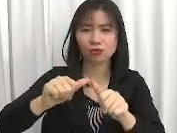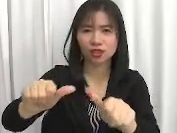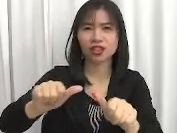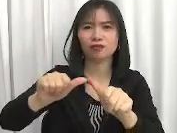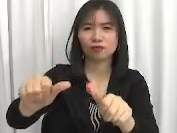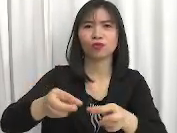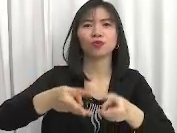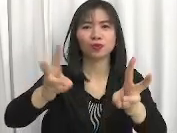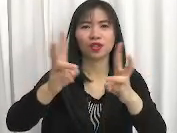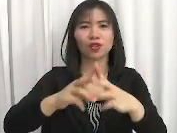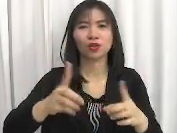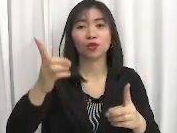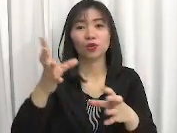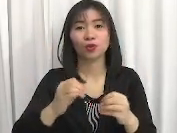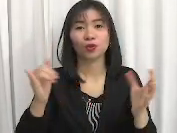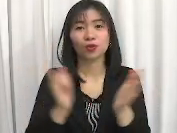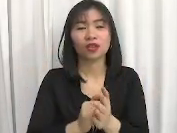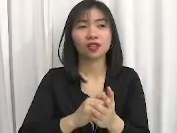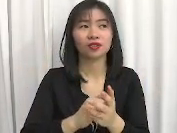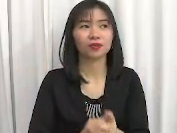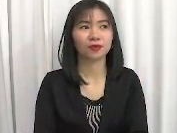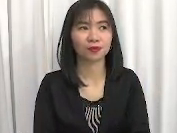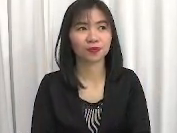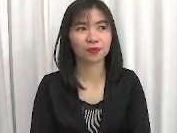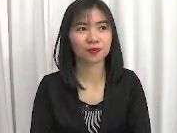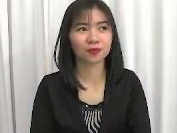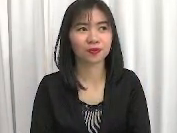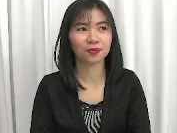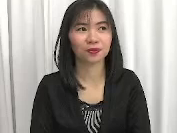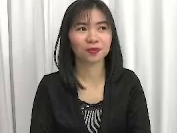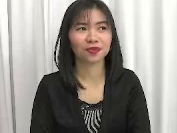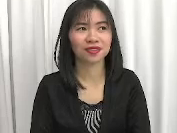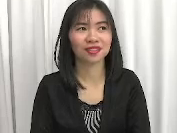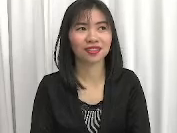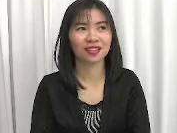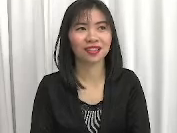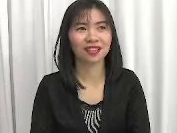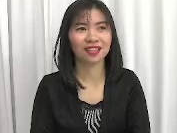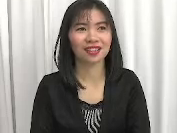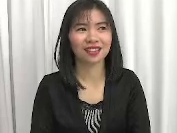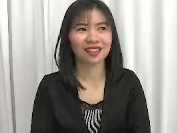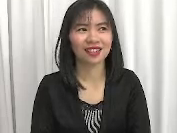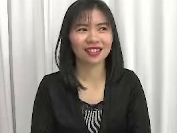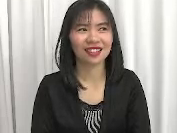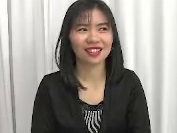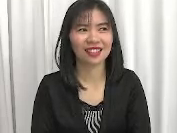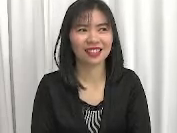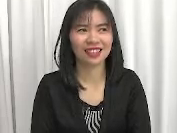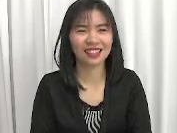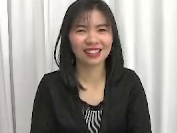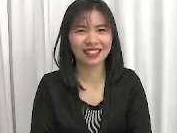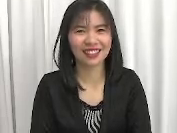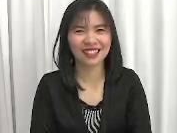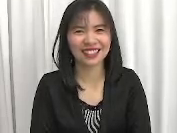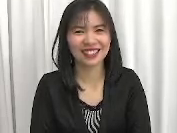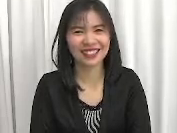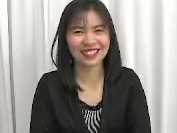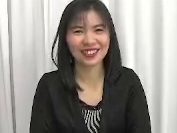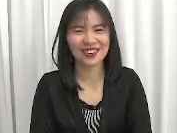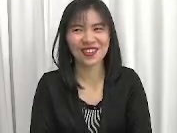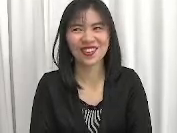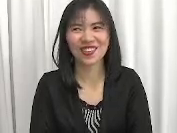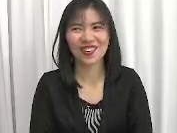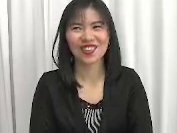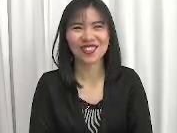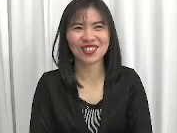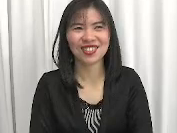may pag-asa. Tanda mo ha, koma. May katabi yan. May katabi. Koma. Koma. Mabilis